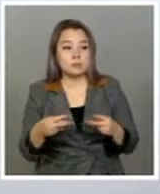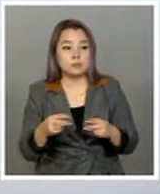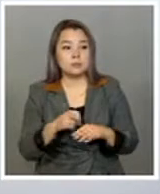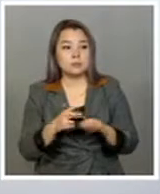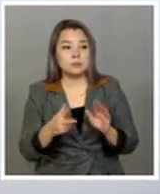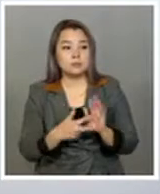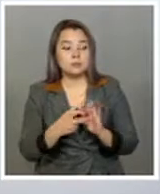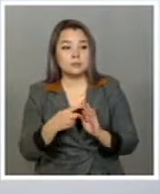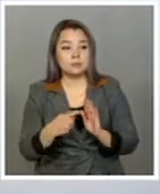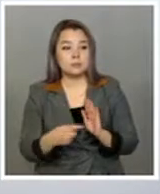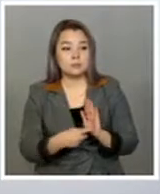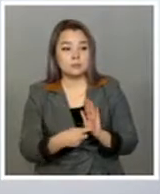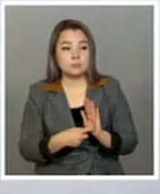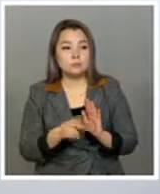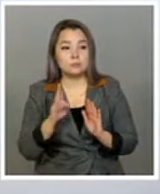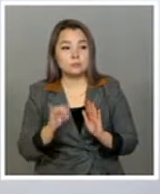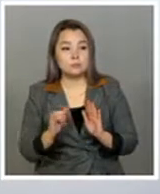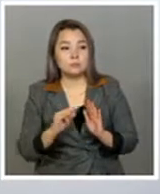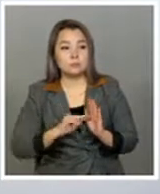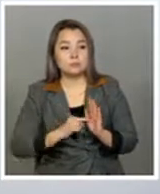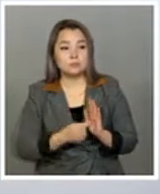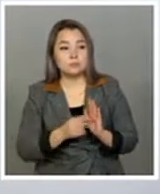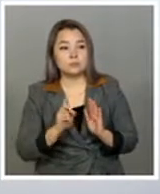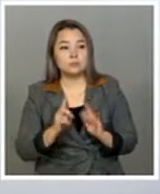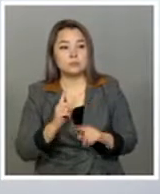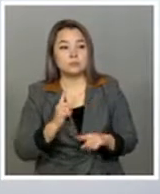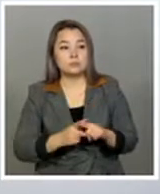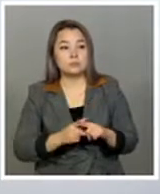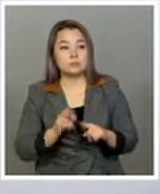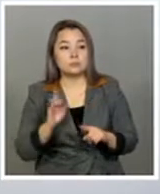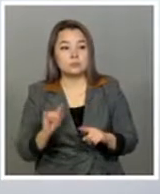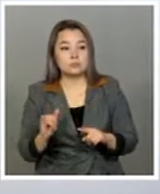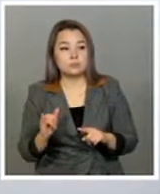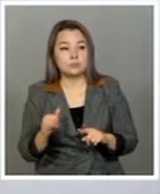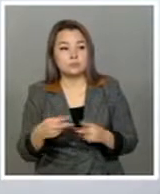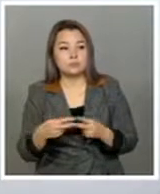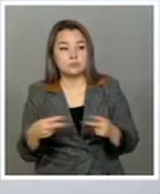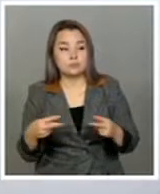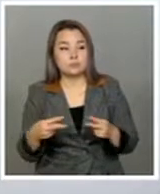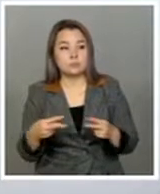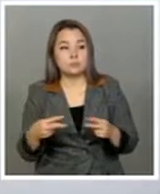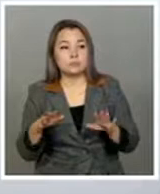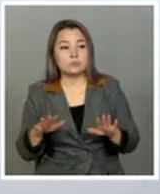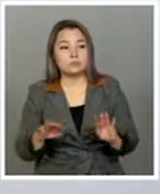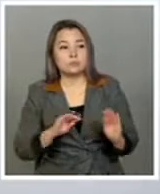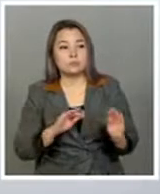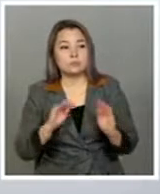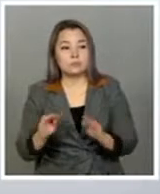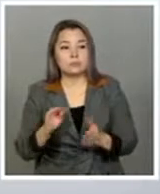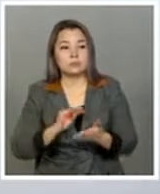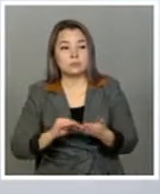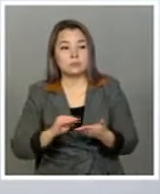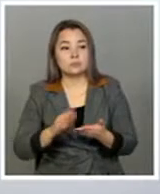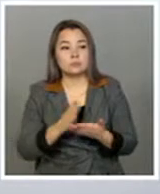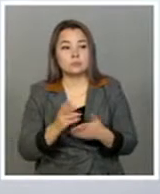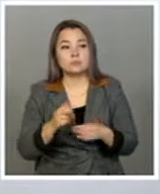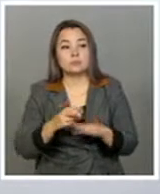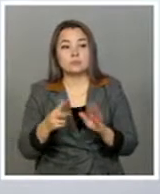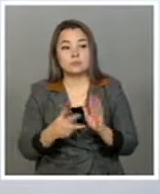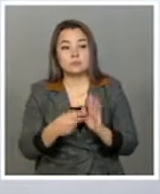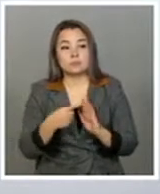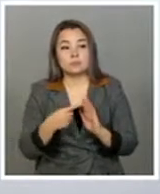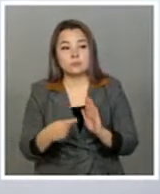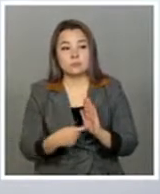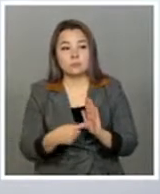18 бөлінген Q көбейтілген 1 қосылған Q тең орны алып барып қойсақ, 18